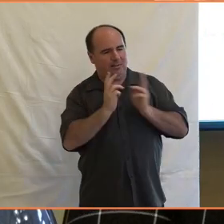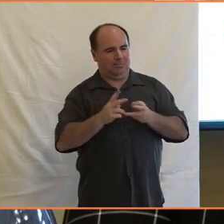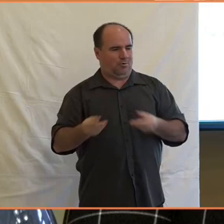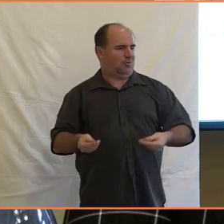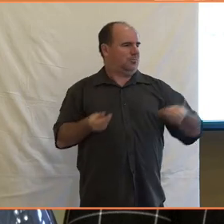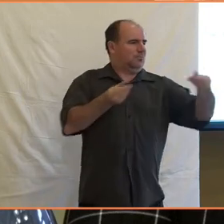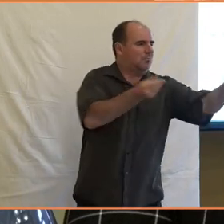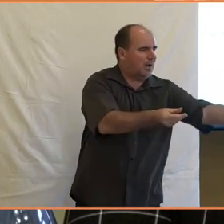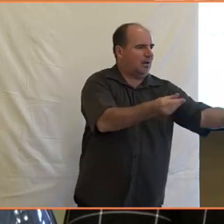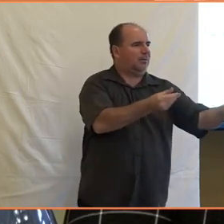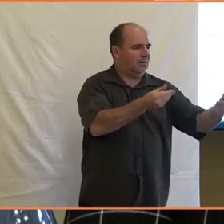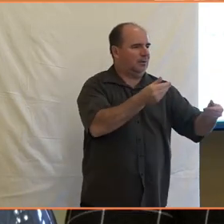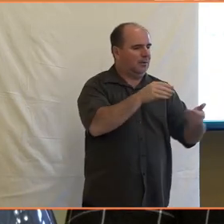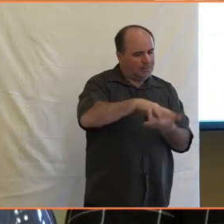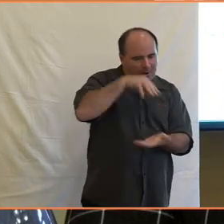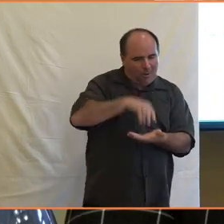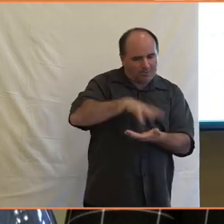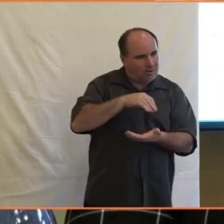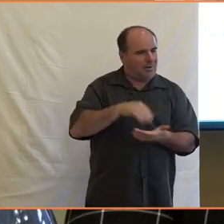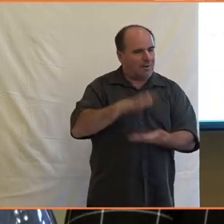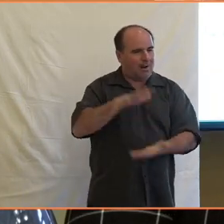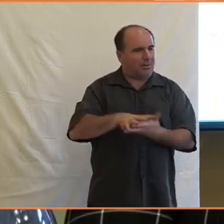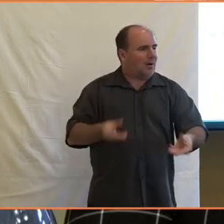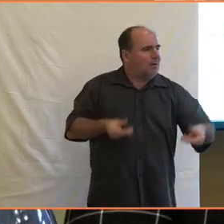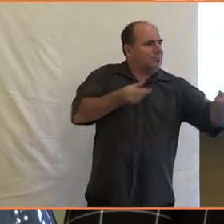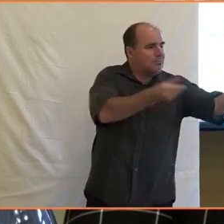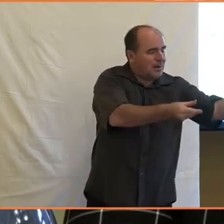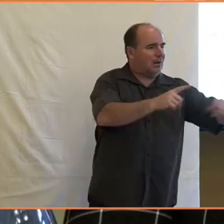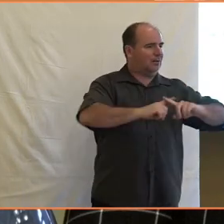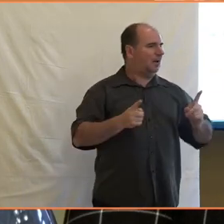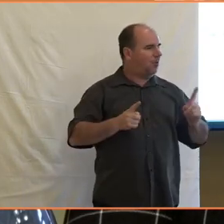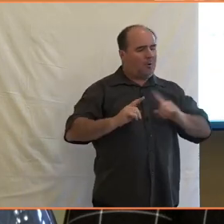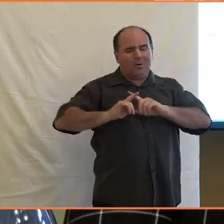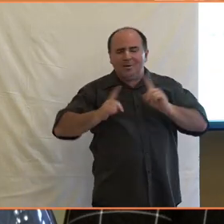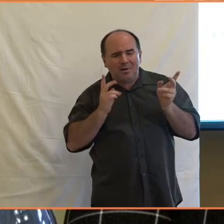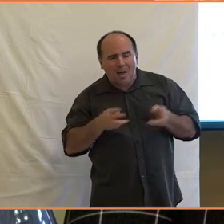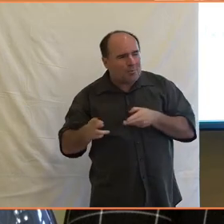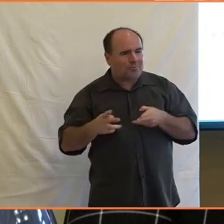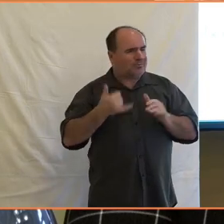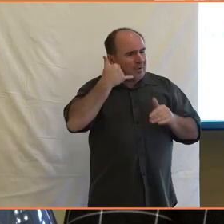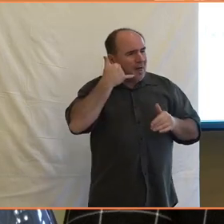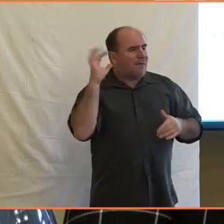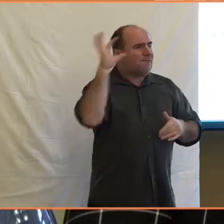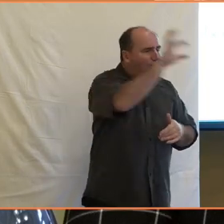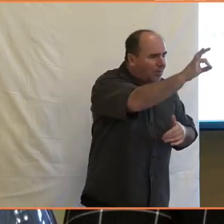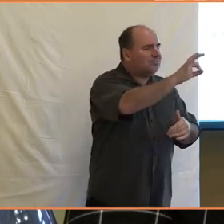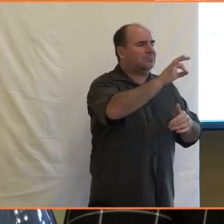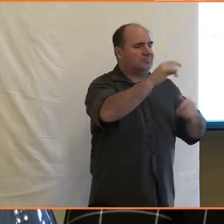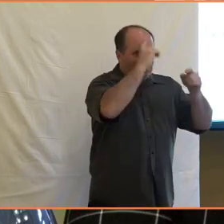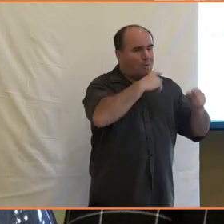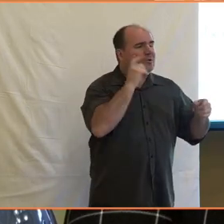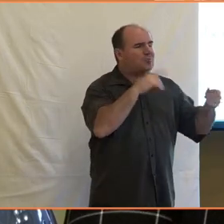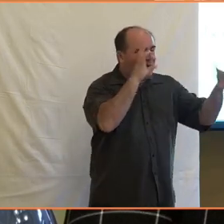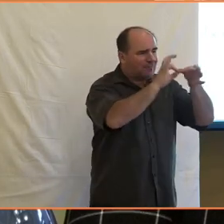nebo ty cvičení, třeba tím, že mu to nakopíruje, nebo že si na něho udá nějaký individuální čas třeba pomocí telefonátu nebo nějakého